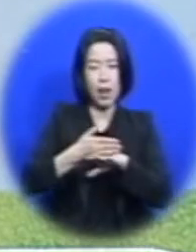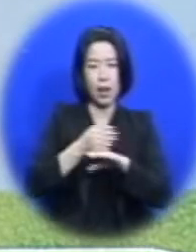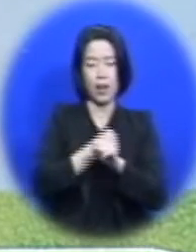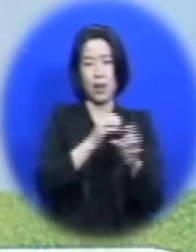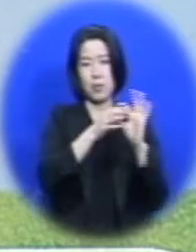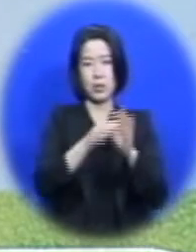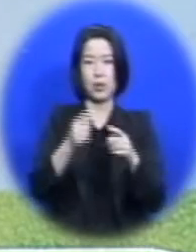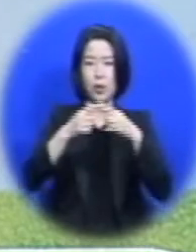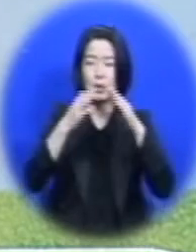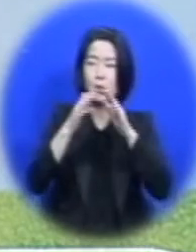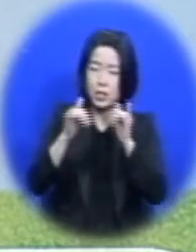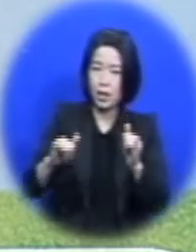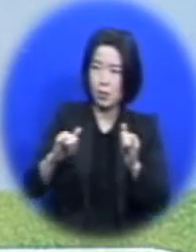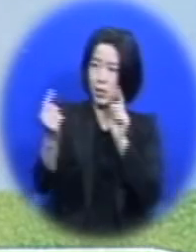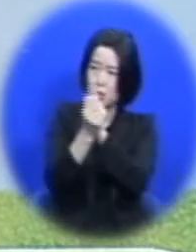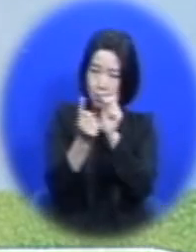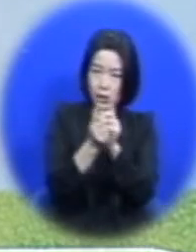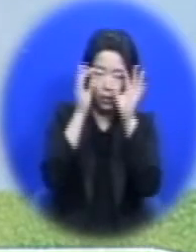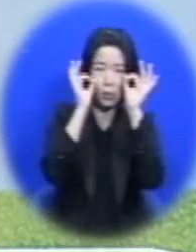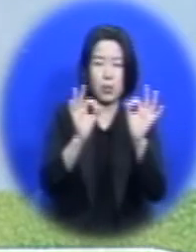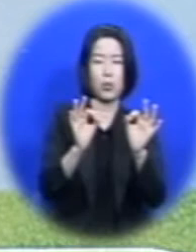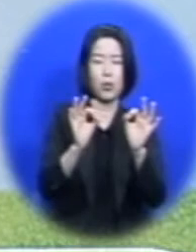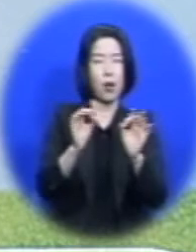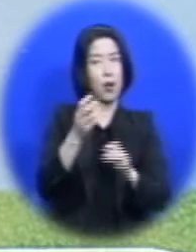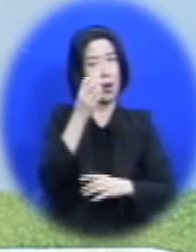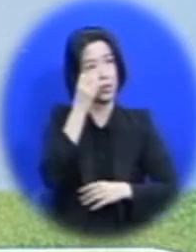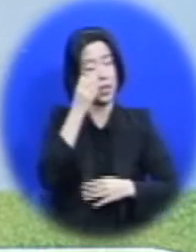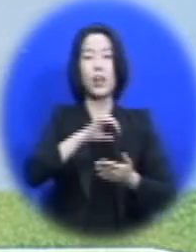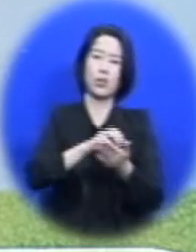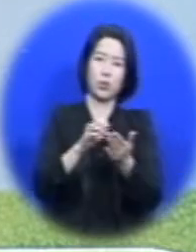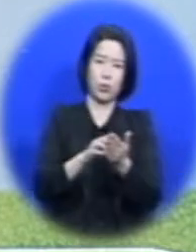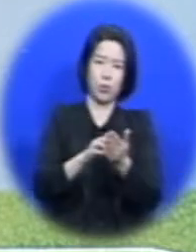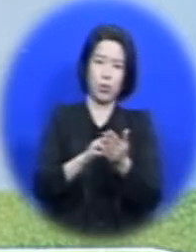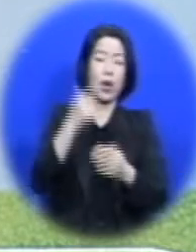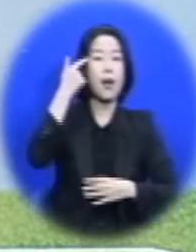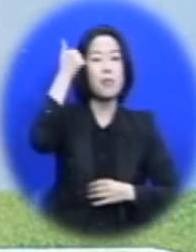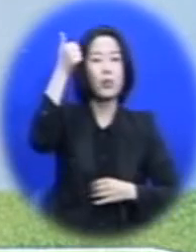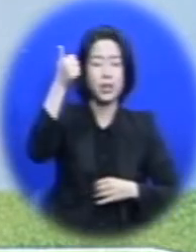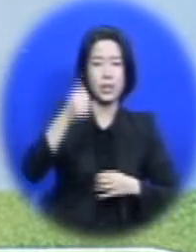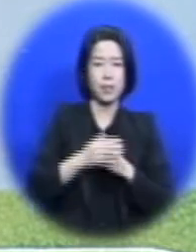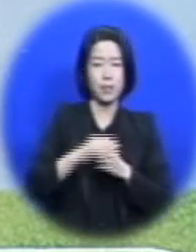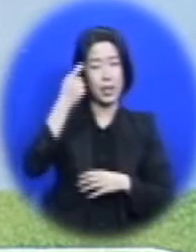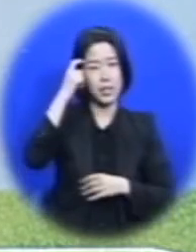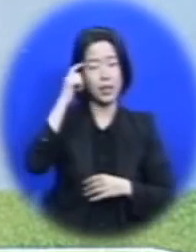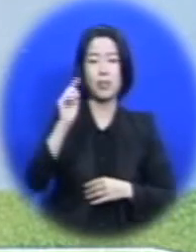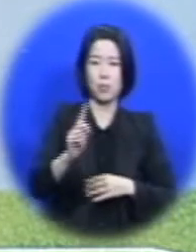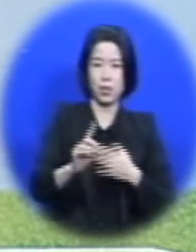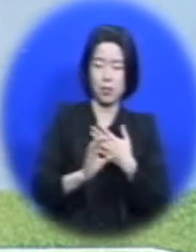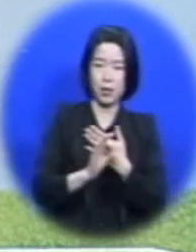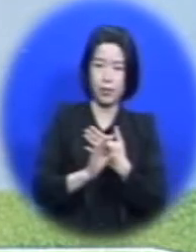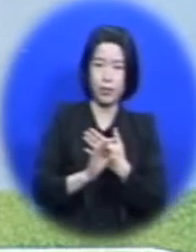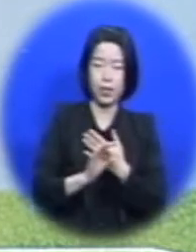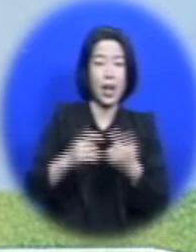그렇게 교인들을 맞는 걸 보고 의아할 정도 에서 목사님 생각은 이렇습니다